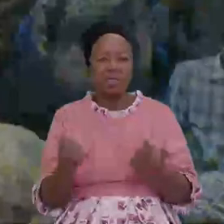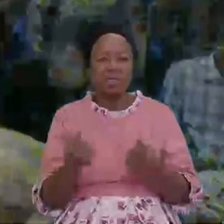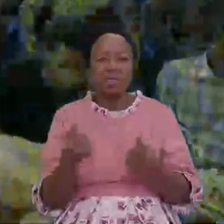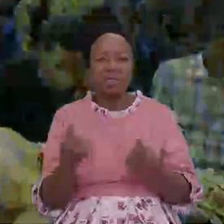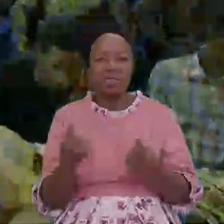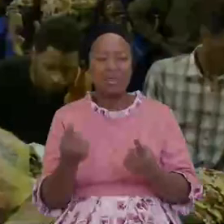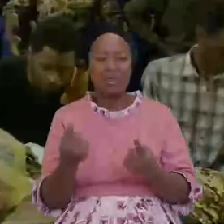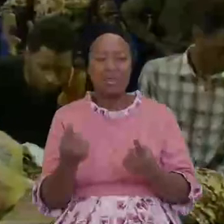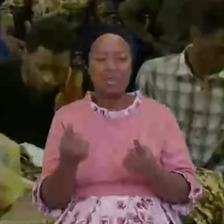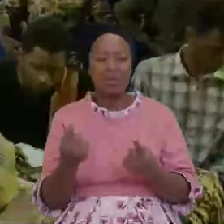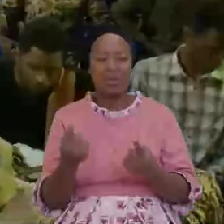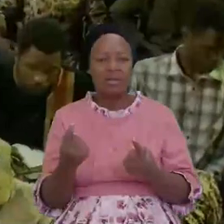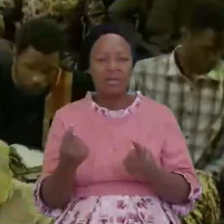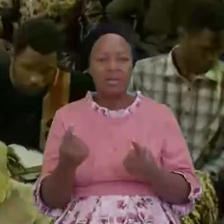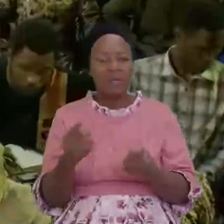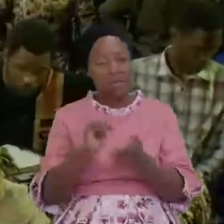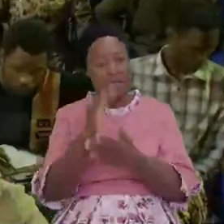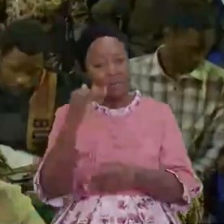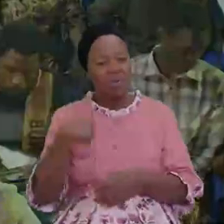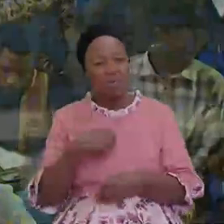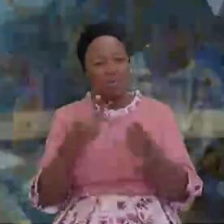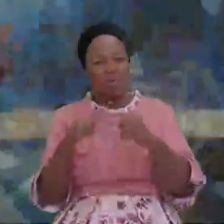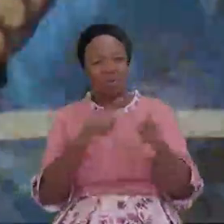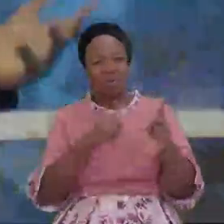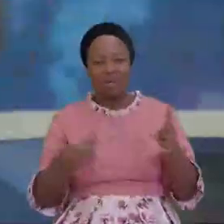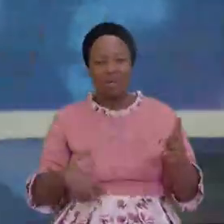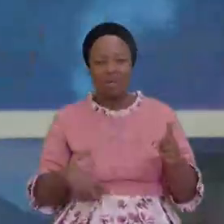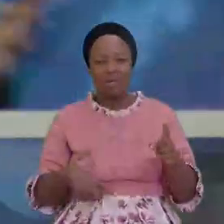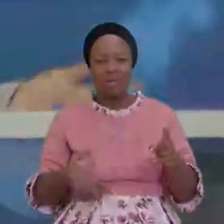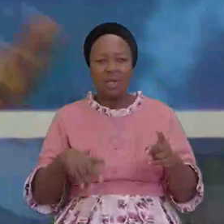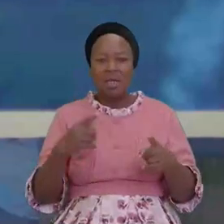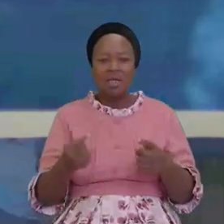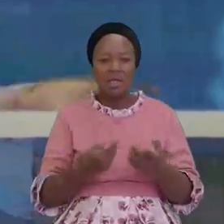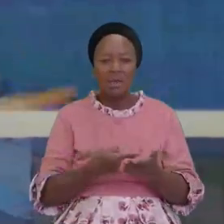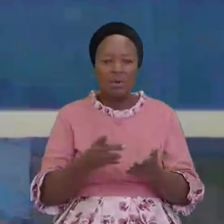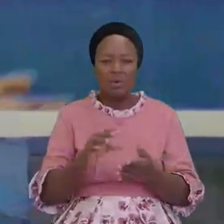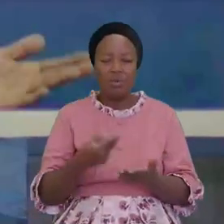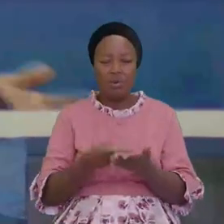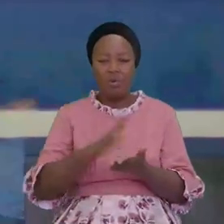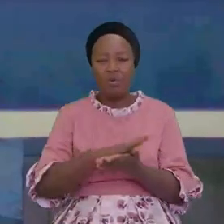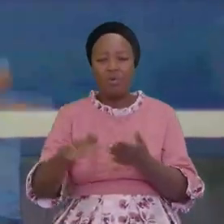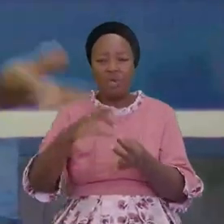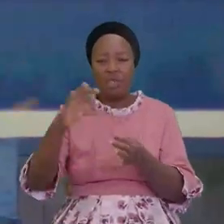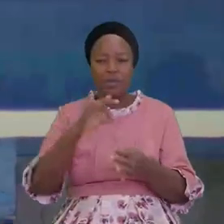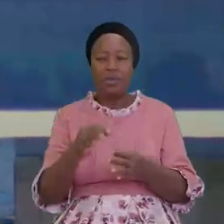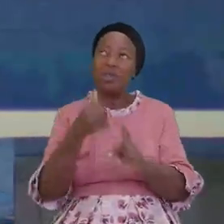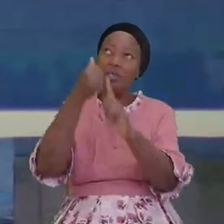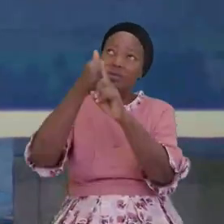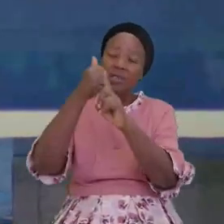Je serai innocent de grands péchés. Ceux qui viendront au Seigneur.